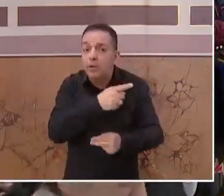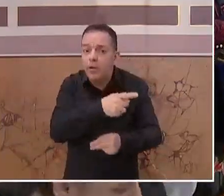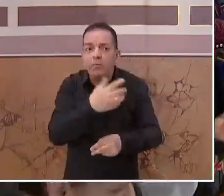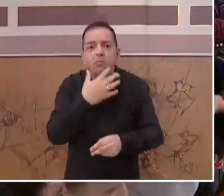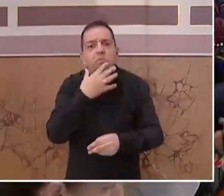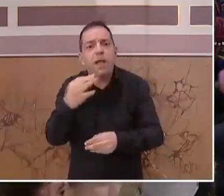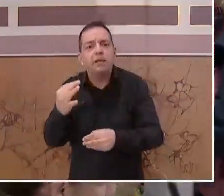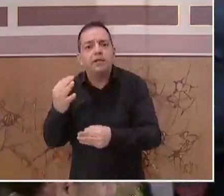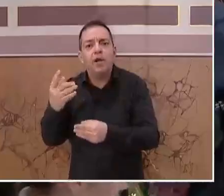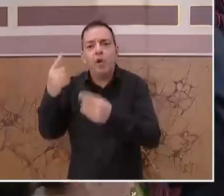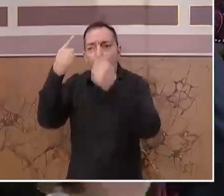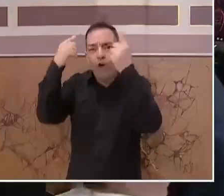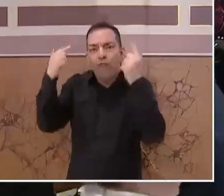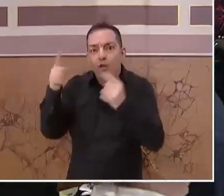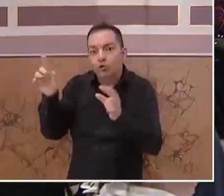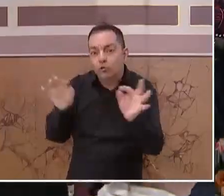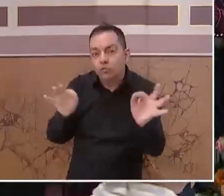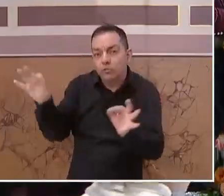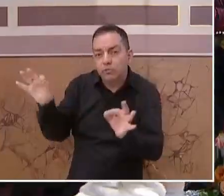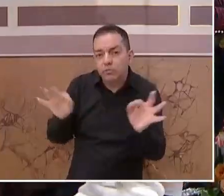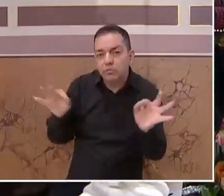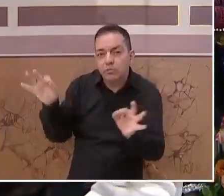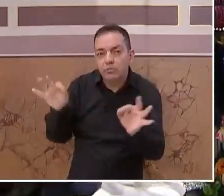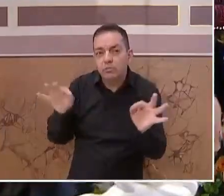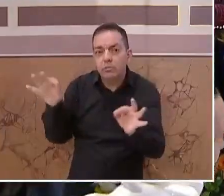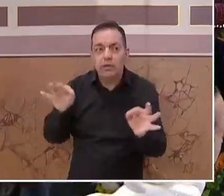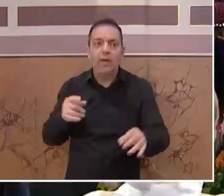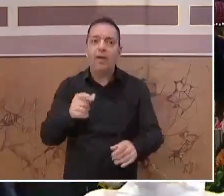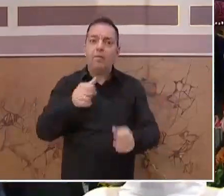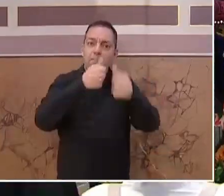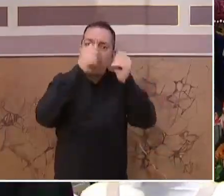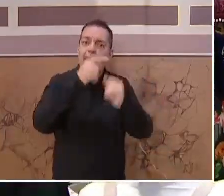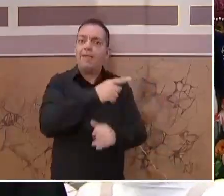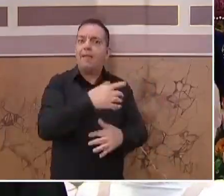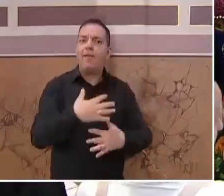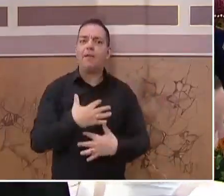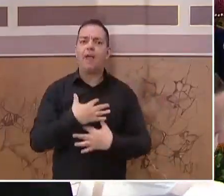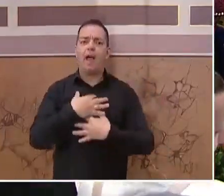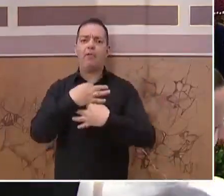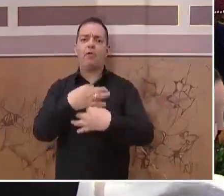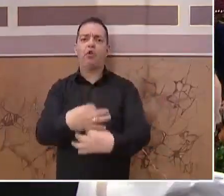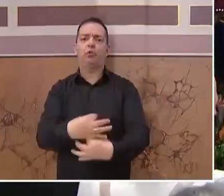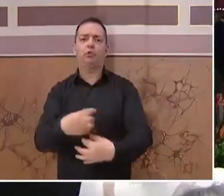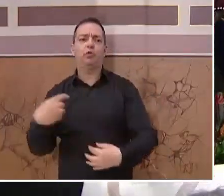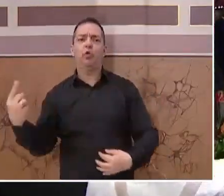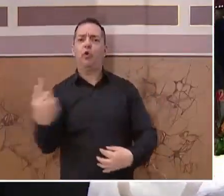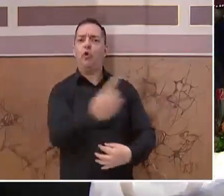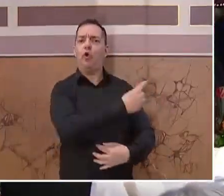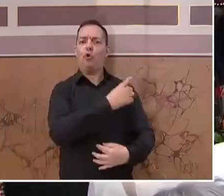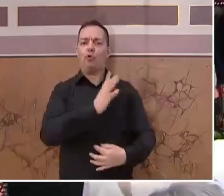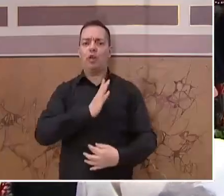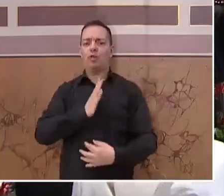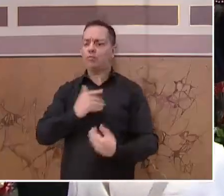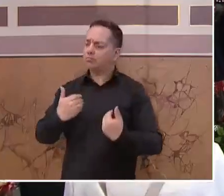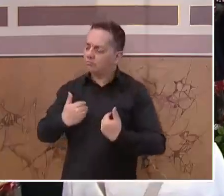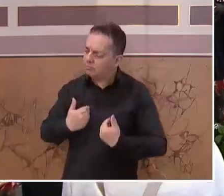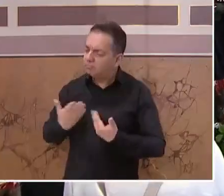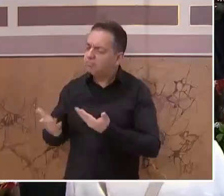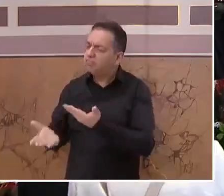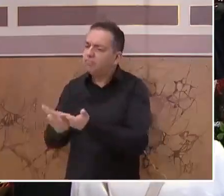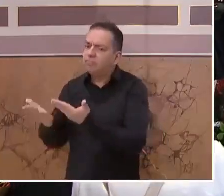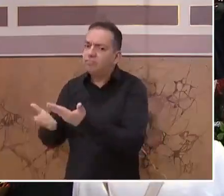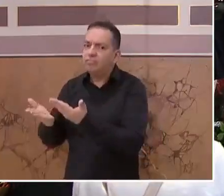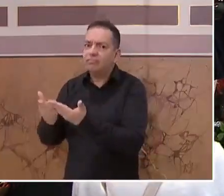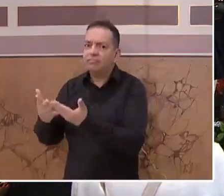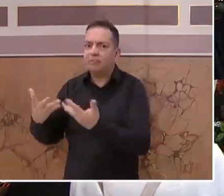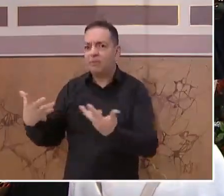συνήργησε ως εκπροσώπου όλης της ανθρωπότητος στο μυστήριο της